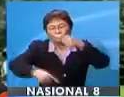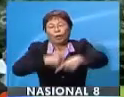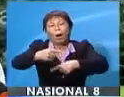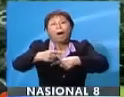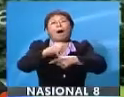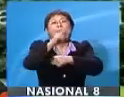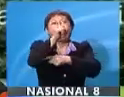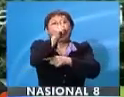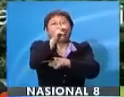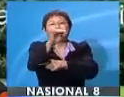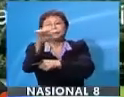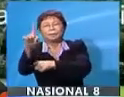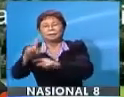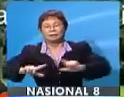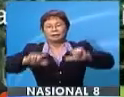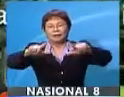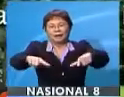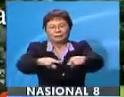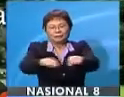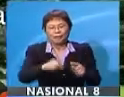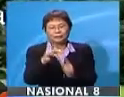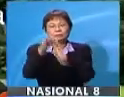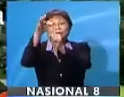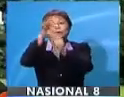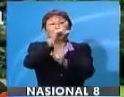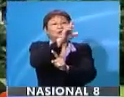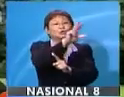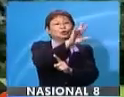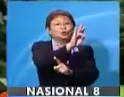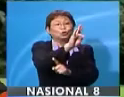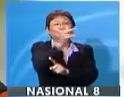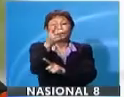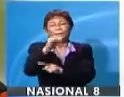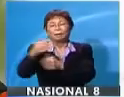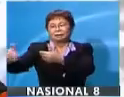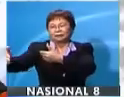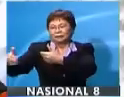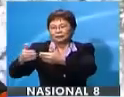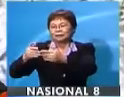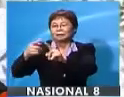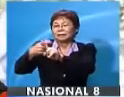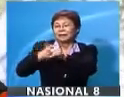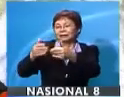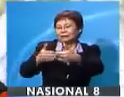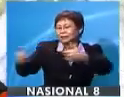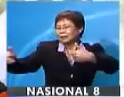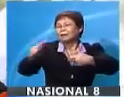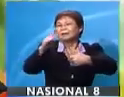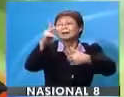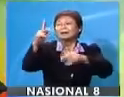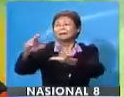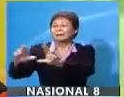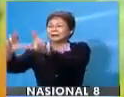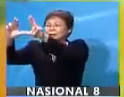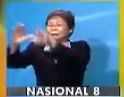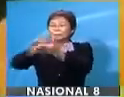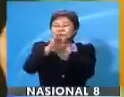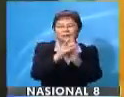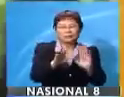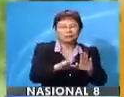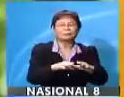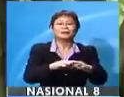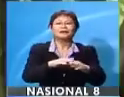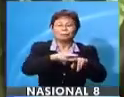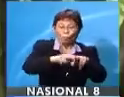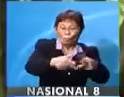1MDB. Terletak di kawasan strategik kira-kira 7 km dari KLCC, Bandar Malaysia akan menjadi gerbang Kuala Lumpur untuk